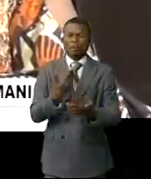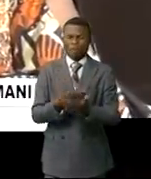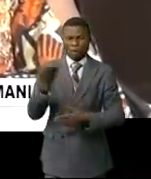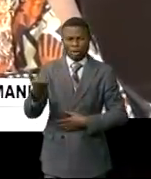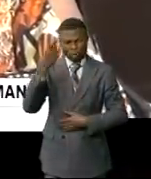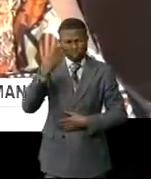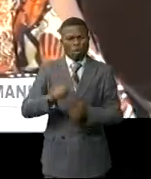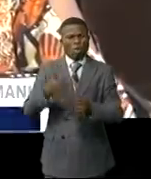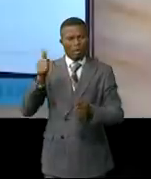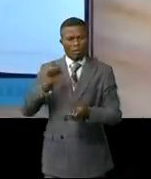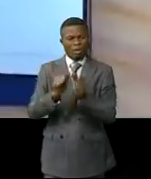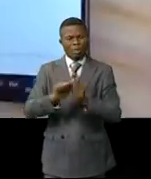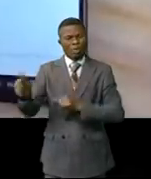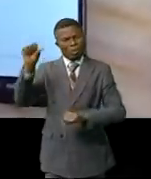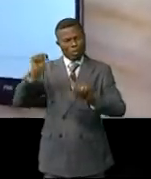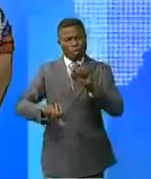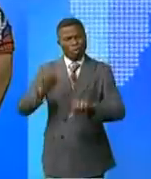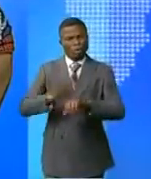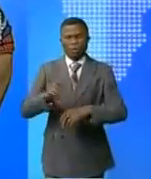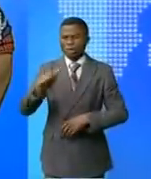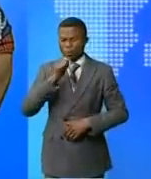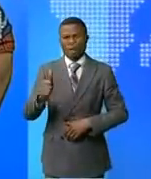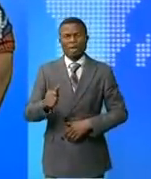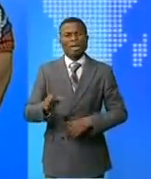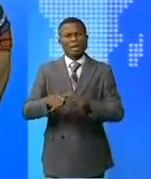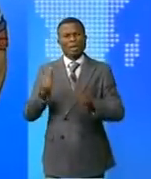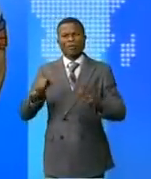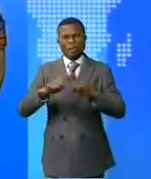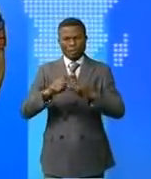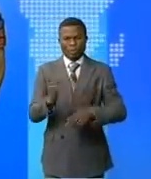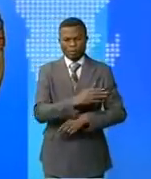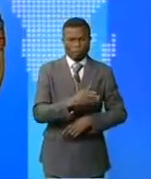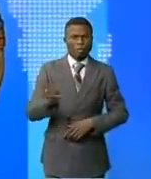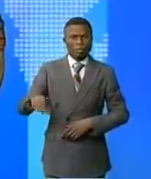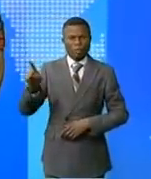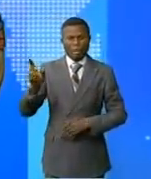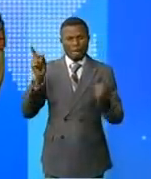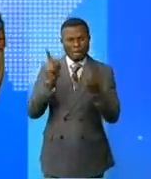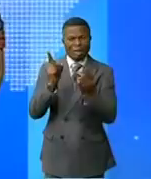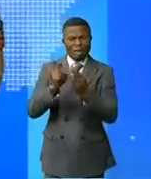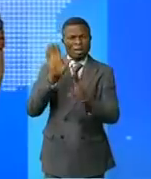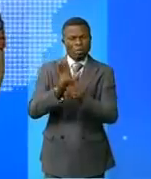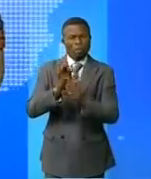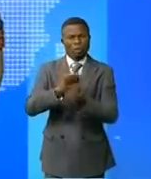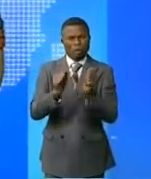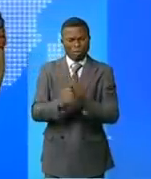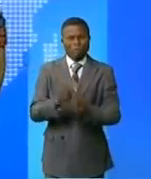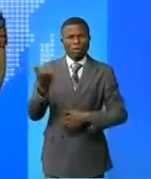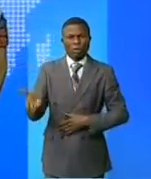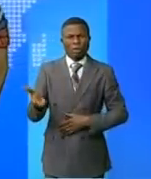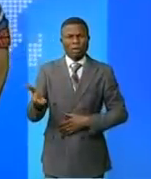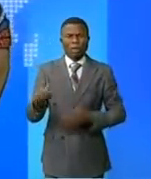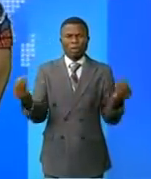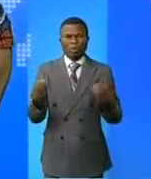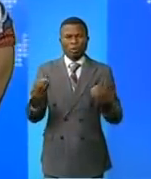pour éviter d'autres genres de conflits. La Mongala est confrontée aux difficultés de plusieurs ordres. C'est